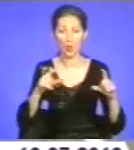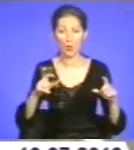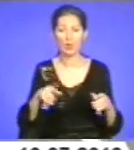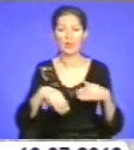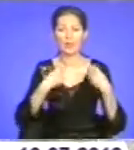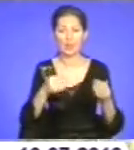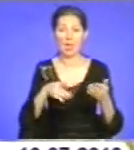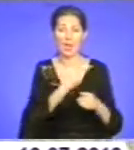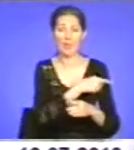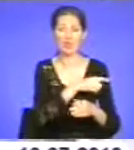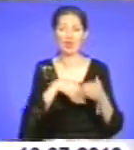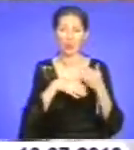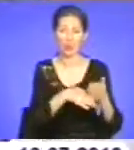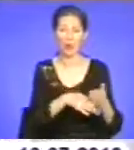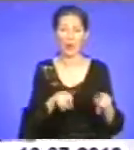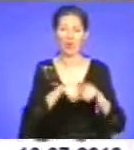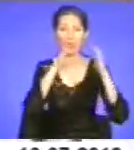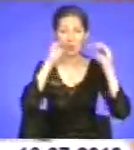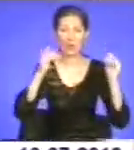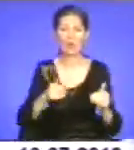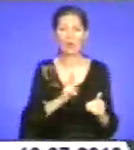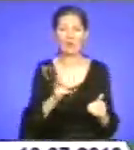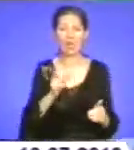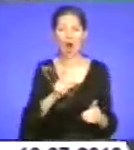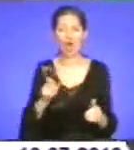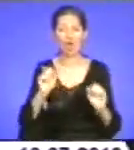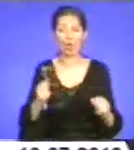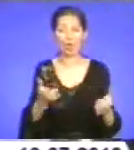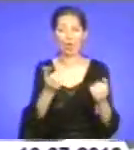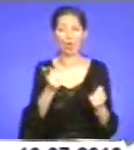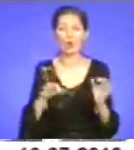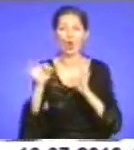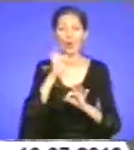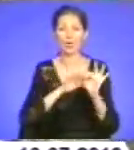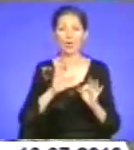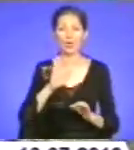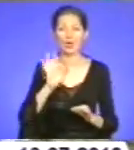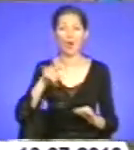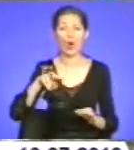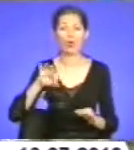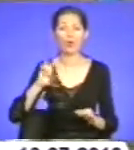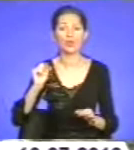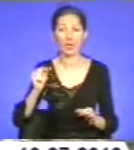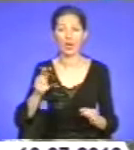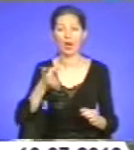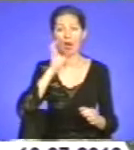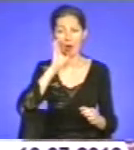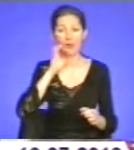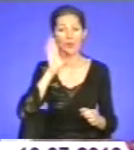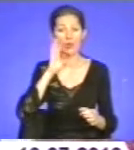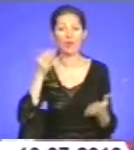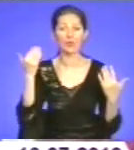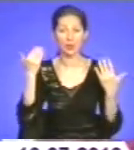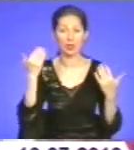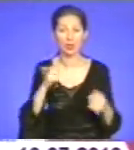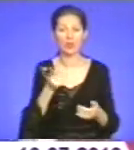також встановлені намети, в яких люди зможуть отримати консультації волонтерів, втамувати справу, відпочити. Чи плануєте